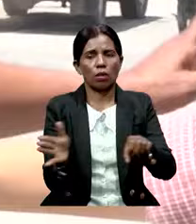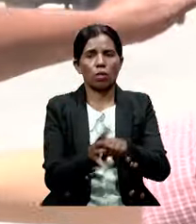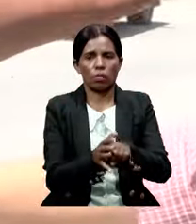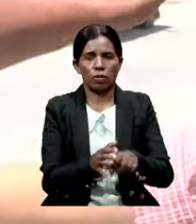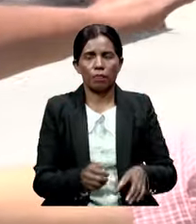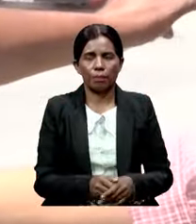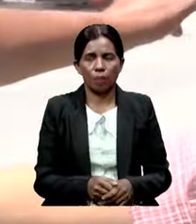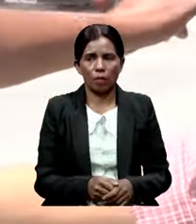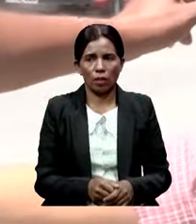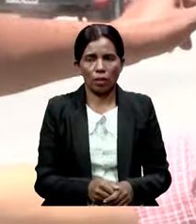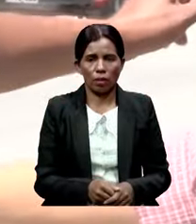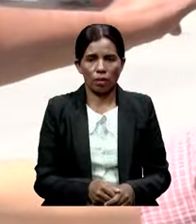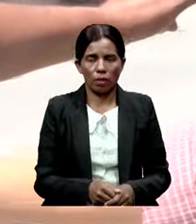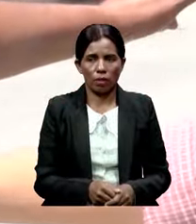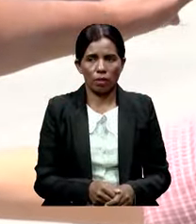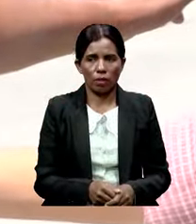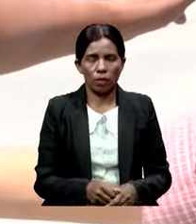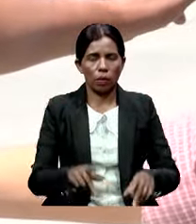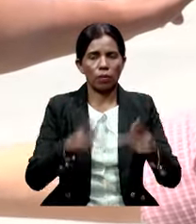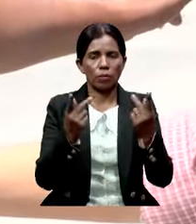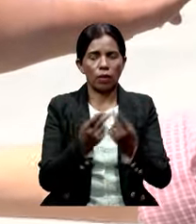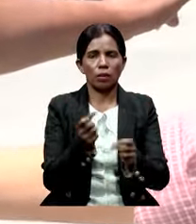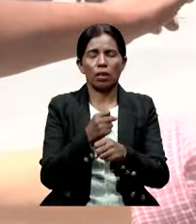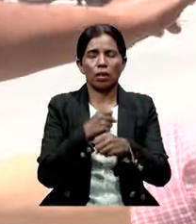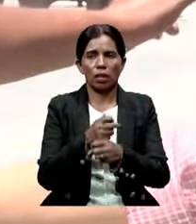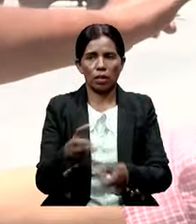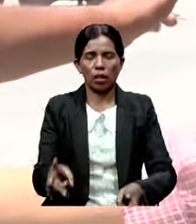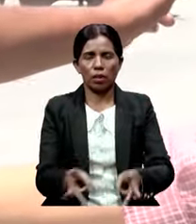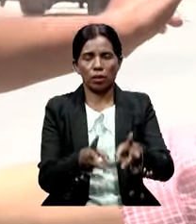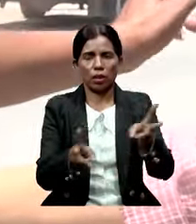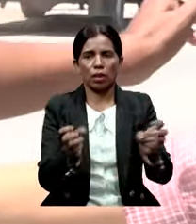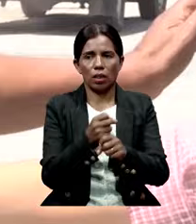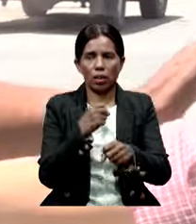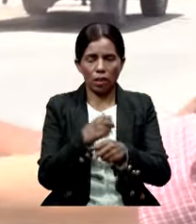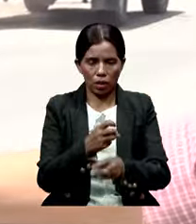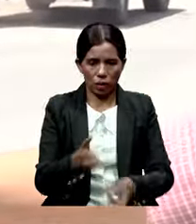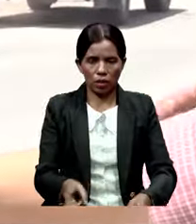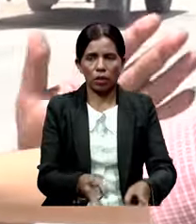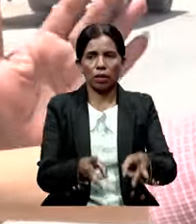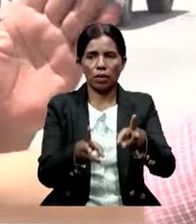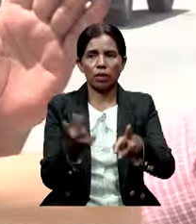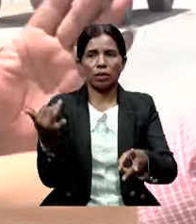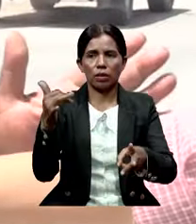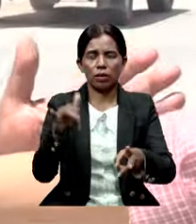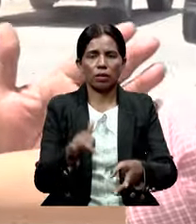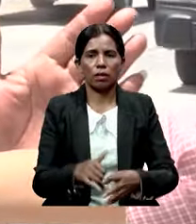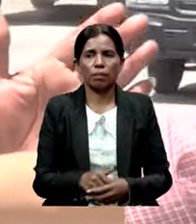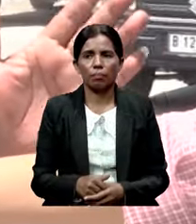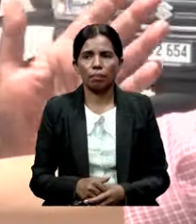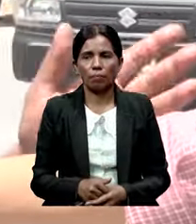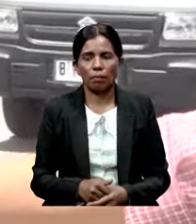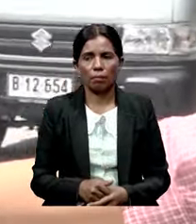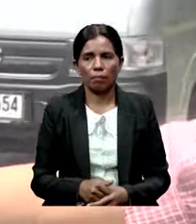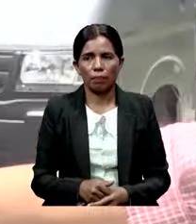Pahira sira halo be strara nene, empresario sira be halo be strara nene, sir sulantia ho pneu